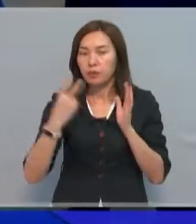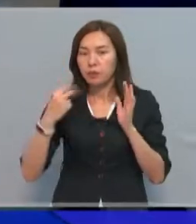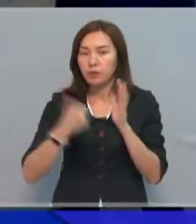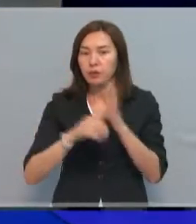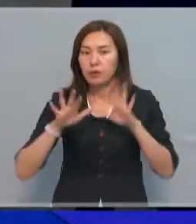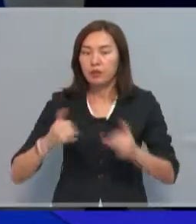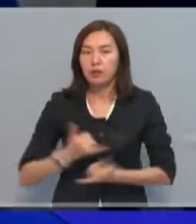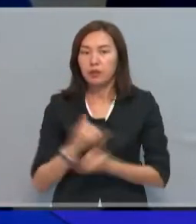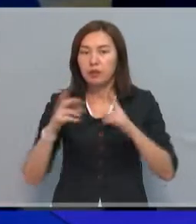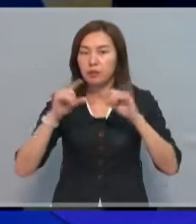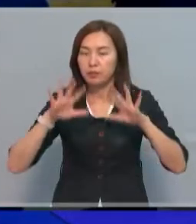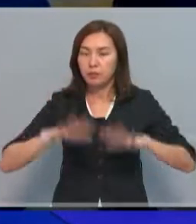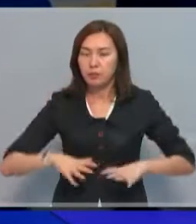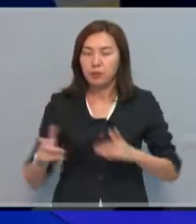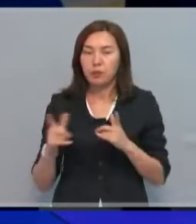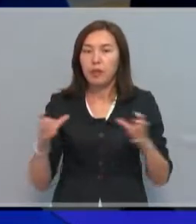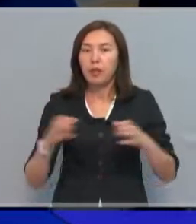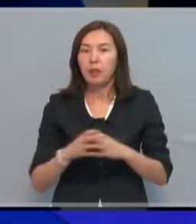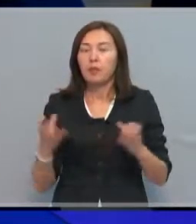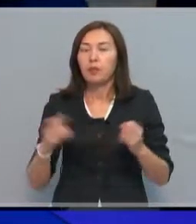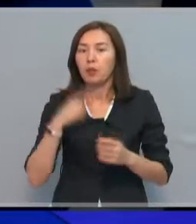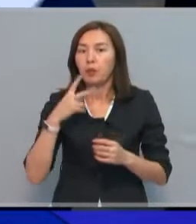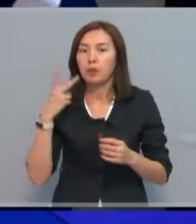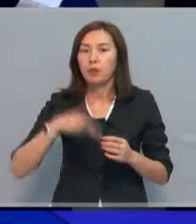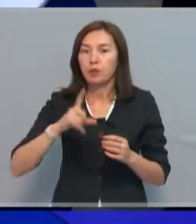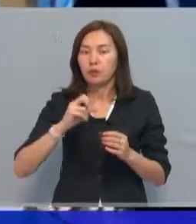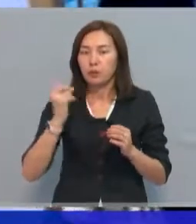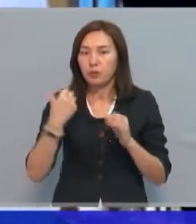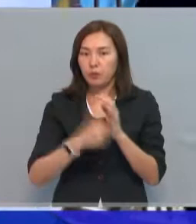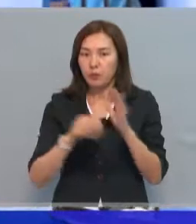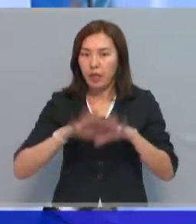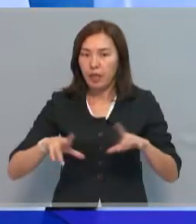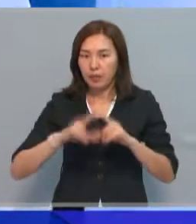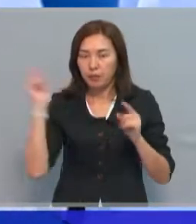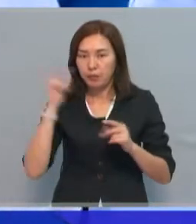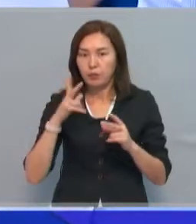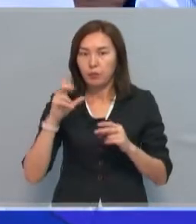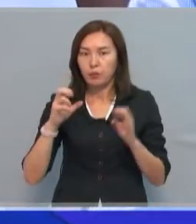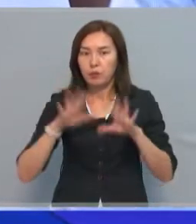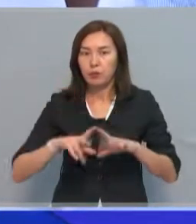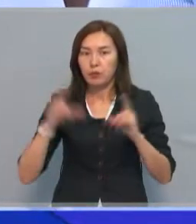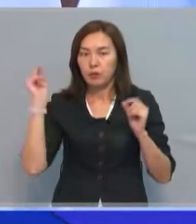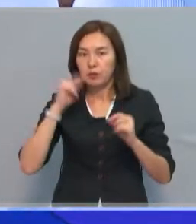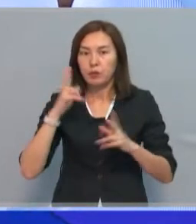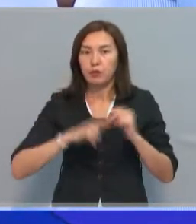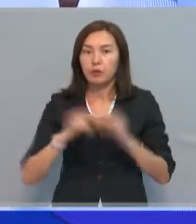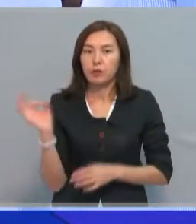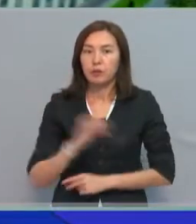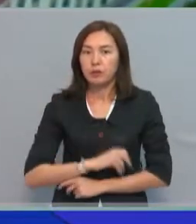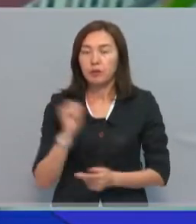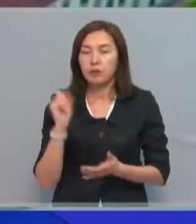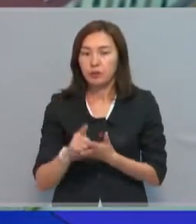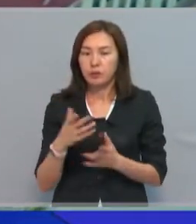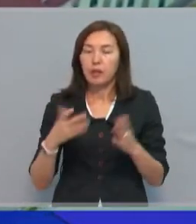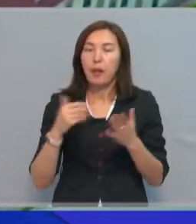926 орынға арналған ғимаратында даярлық тобын қосалғанда 2116 бала білім алуда. 300 орындық қосымша құрылыс пайдалануға